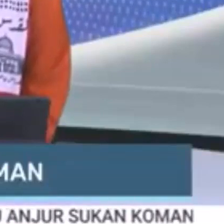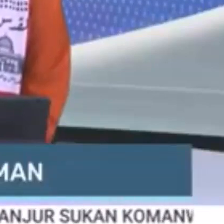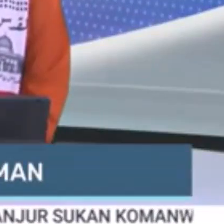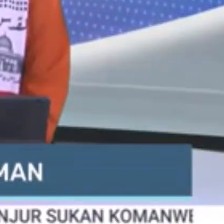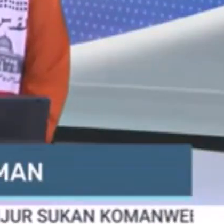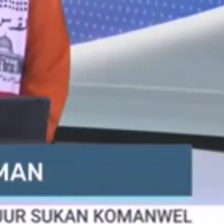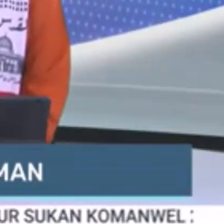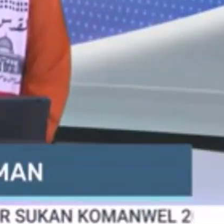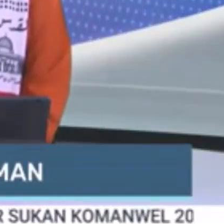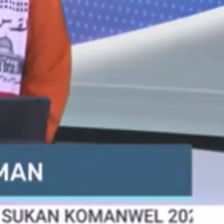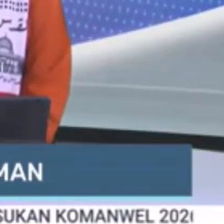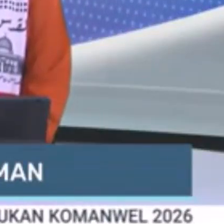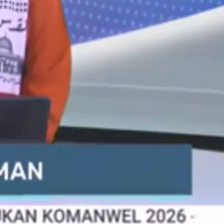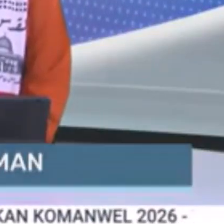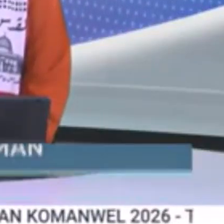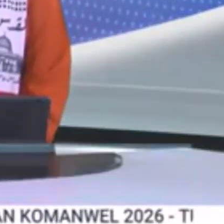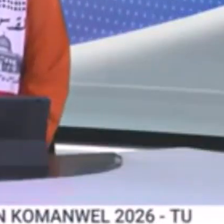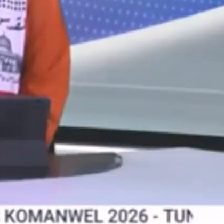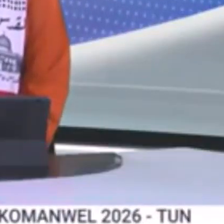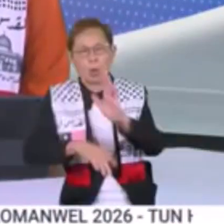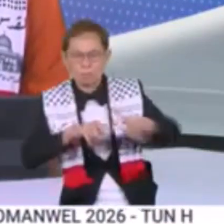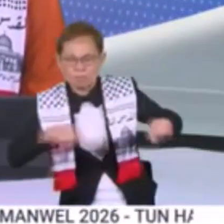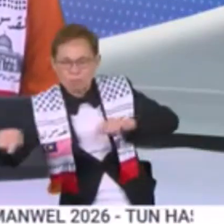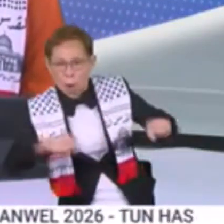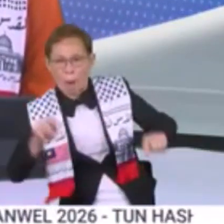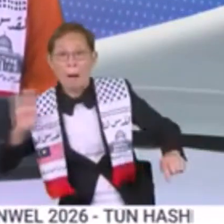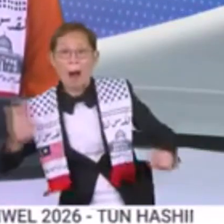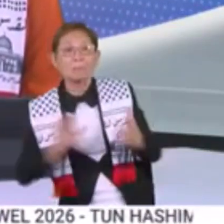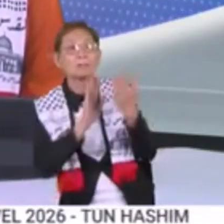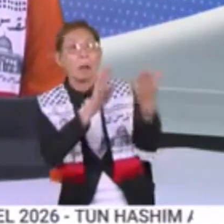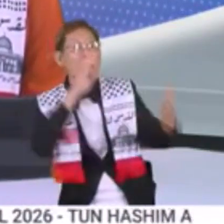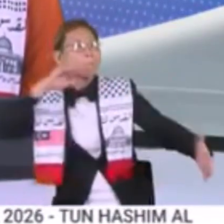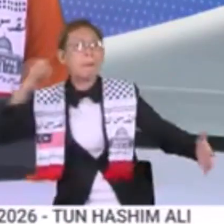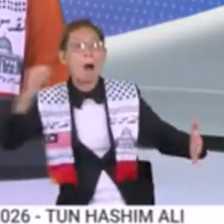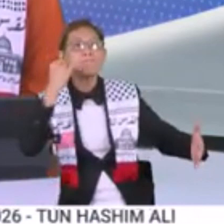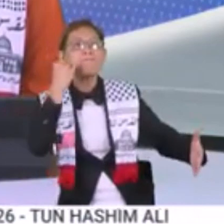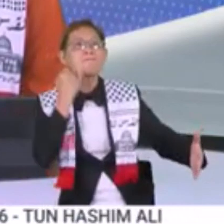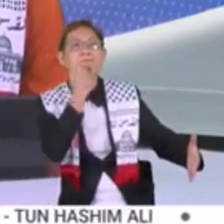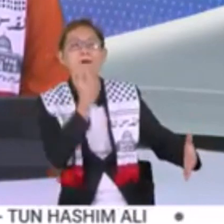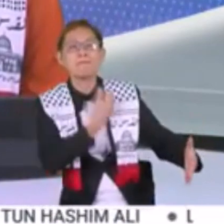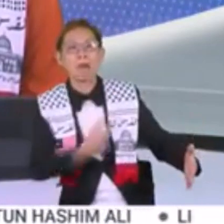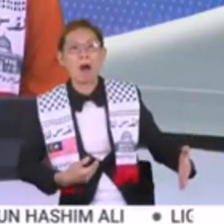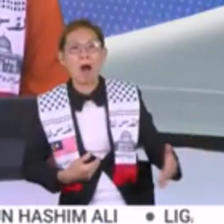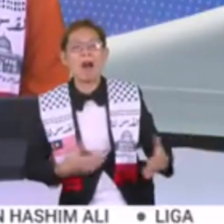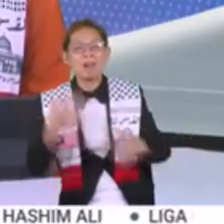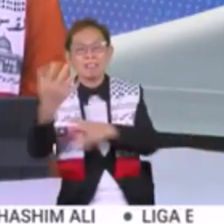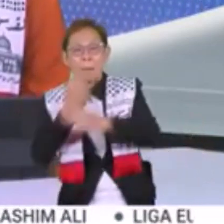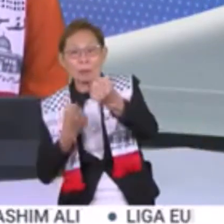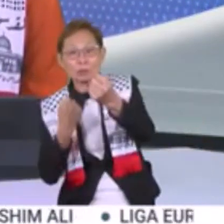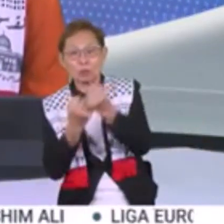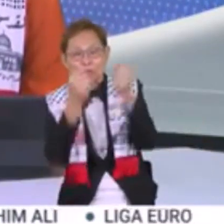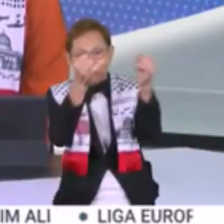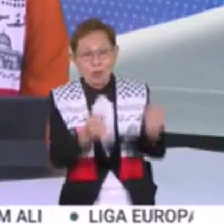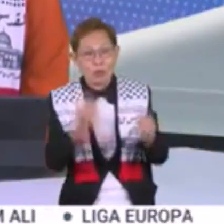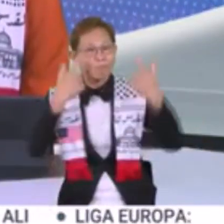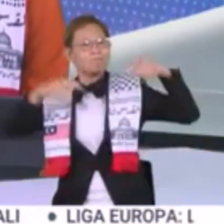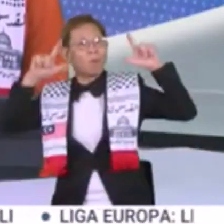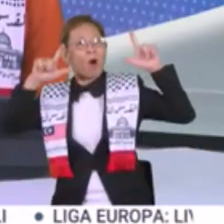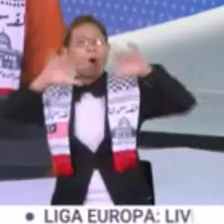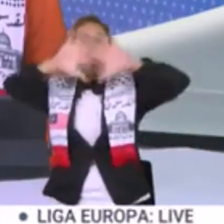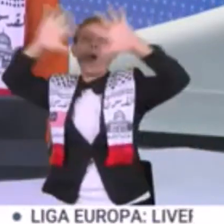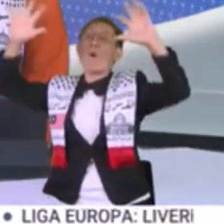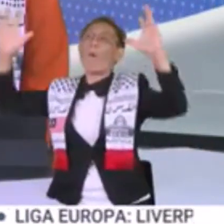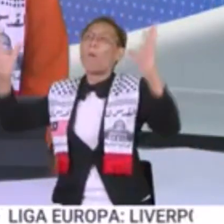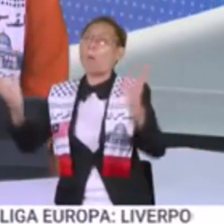kritikan Perdana Menteri berhubung kurangnya tindakan barat terhadap kekejaman Israel di Gaza raih sokongan individu berpengaruh di seluruh